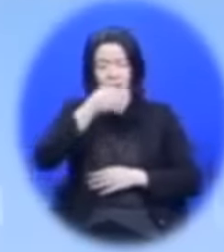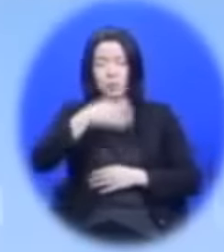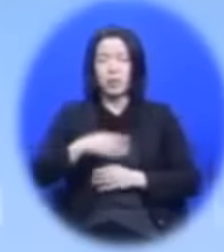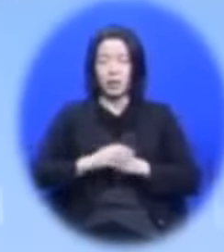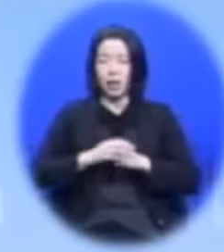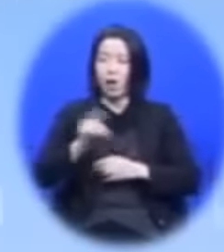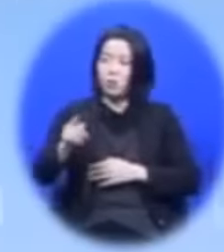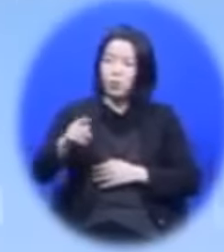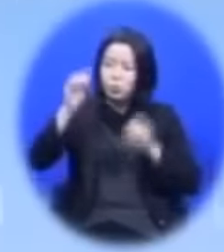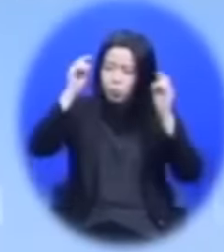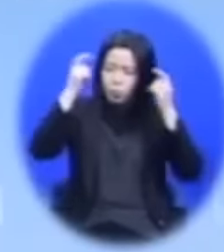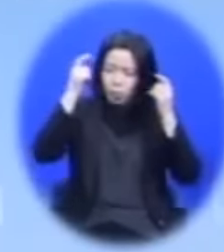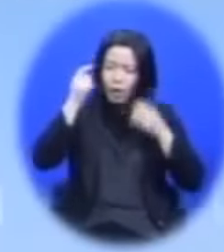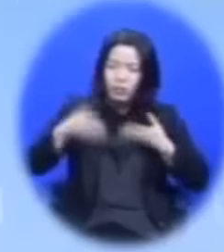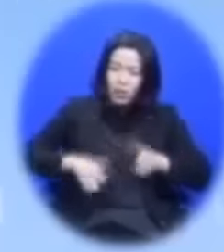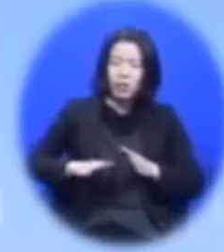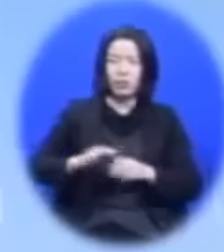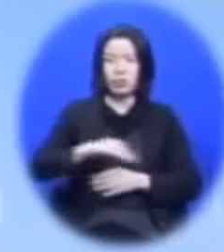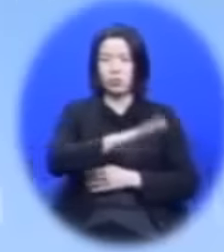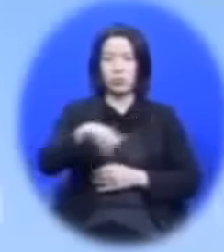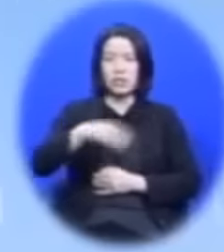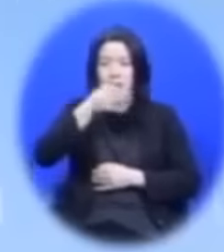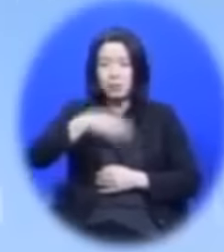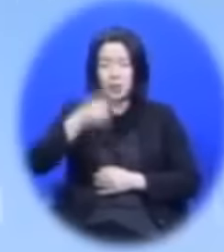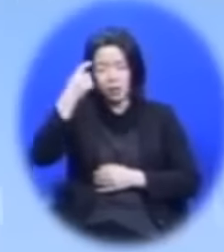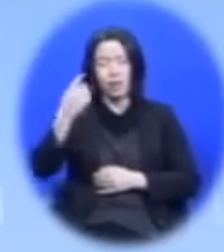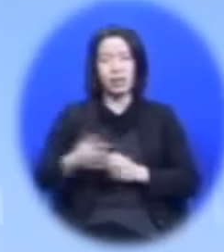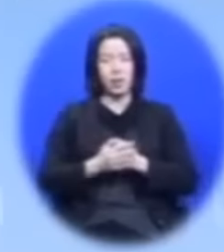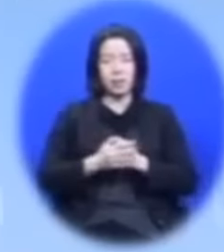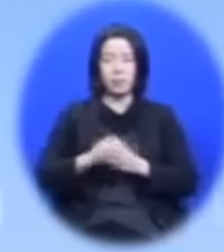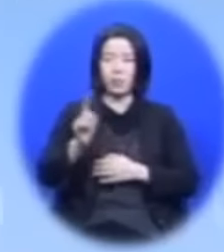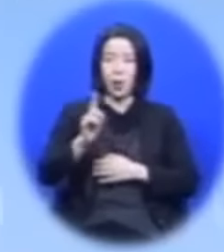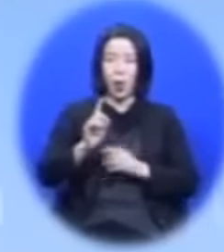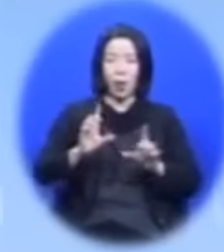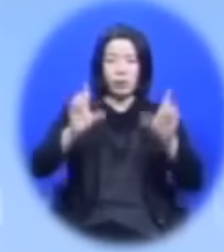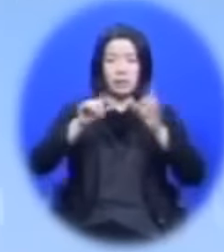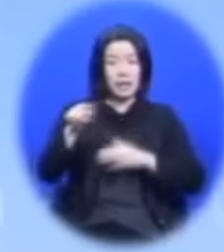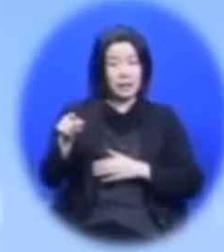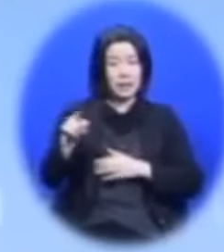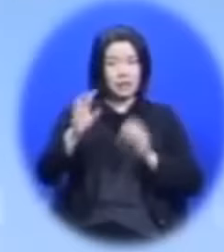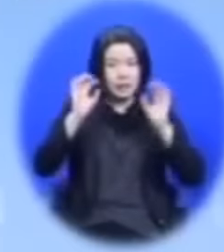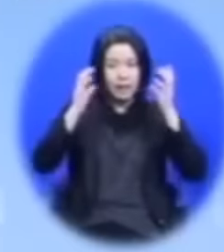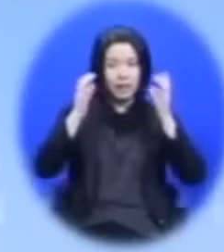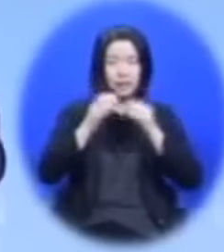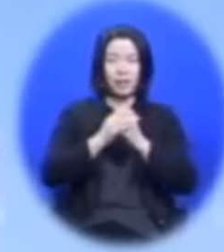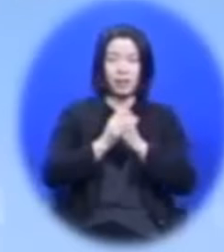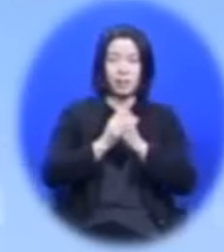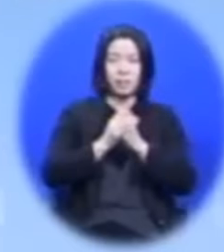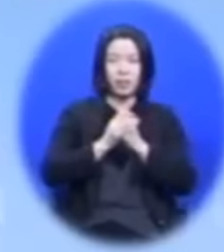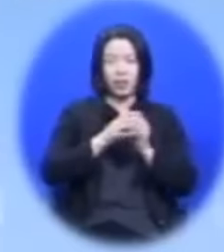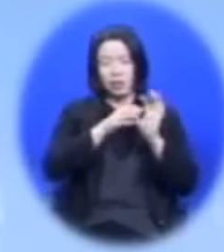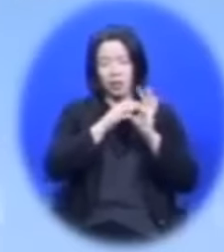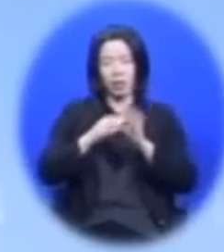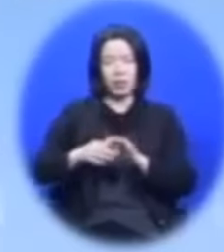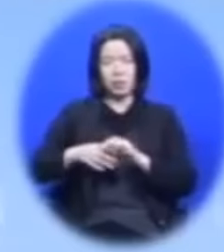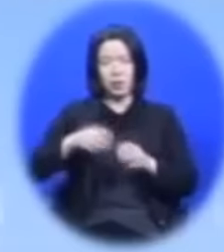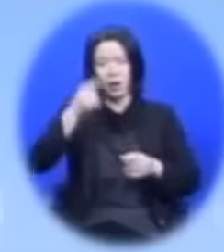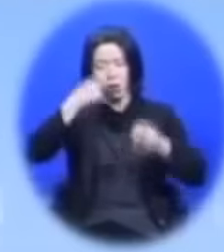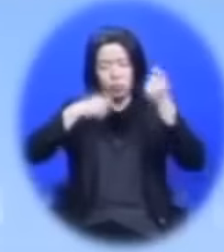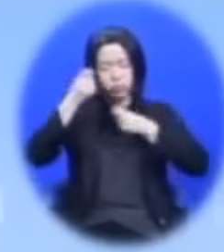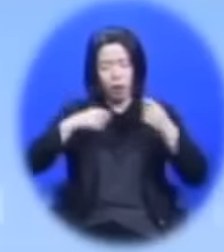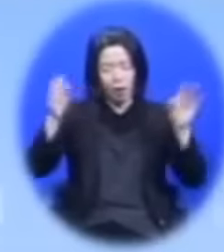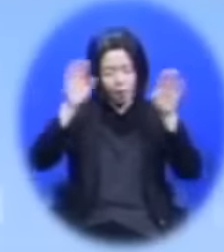너는 왜 태어나서 이렇게 우리를 어렵게 하냐. 그런데 어느 날 그 아이가 그냥 자지러지게 우는 거예요.